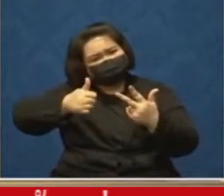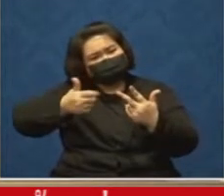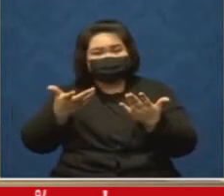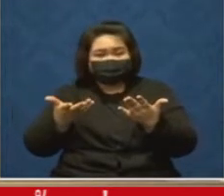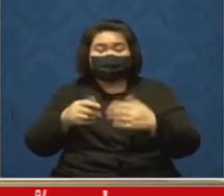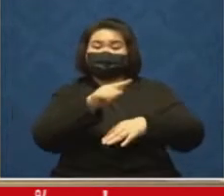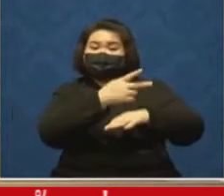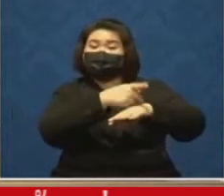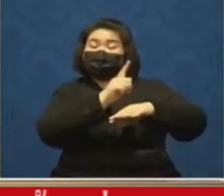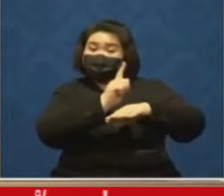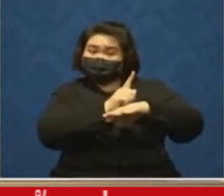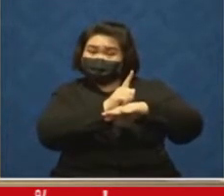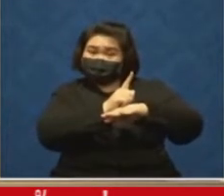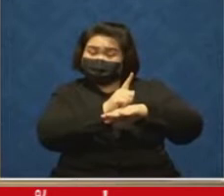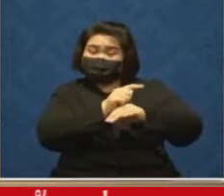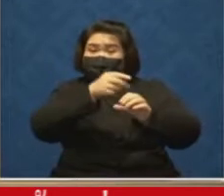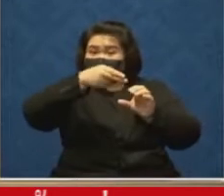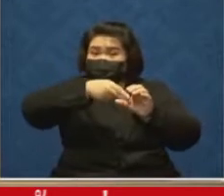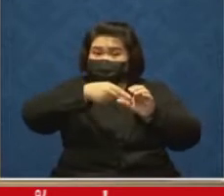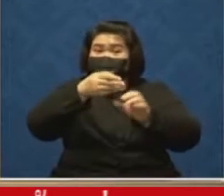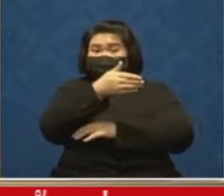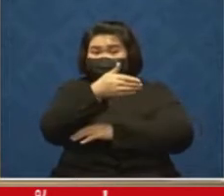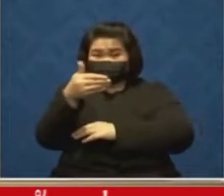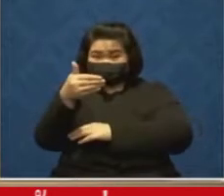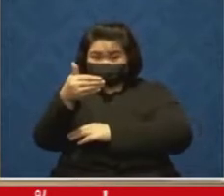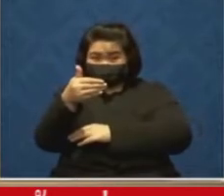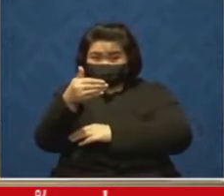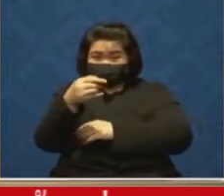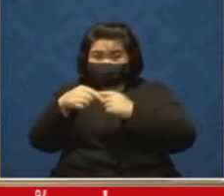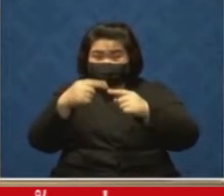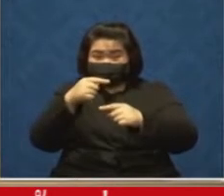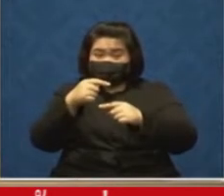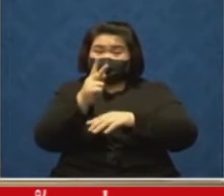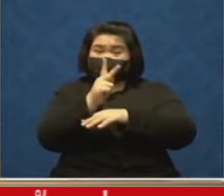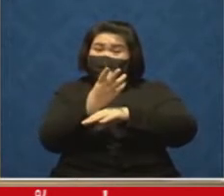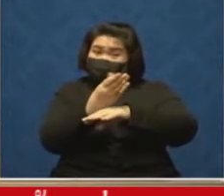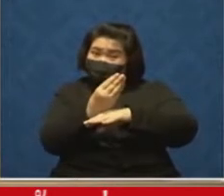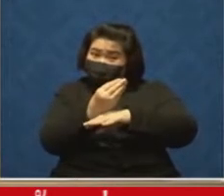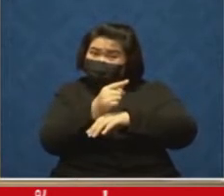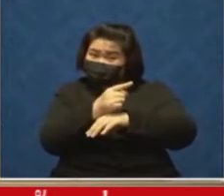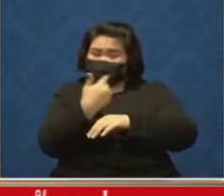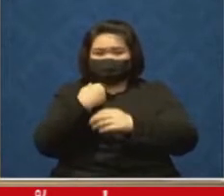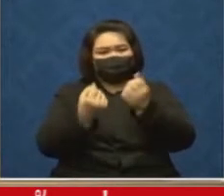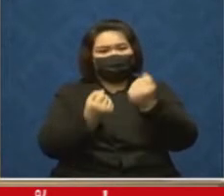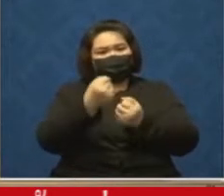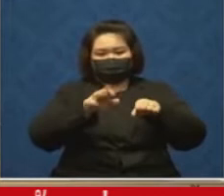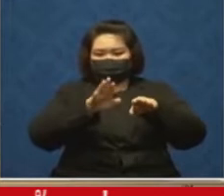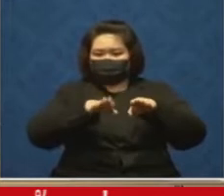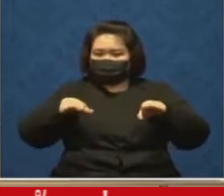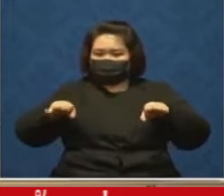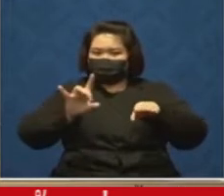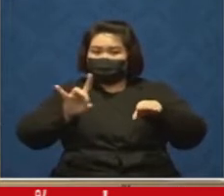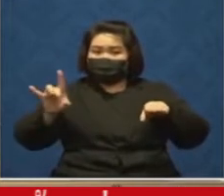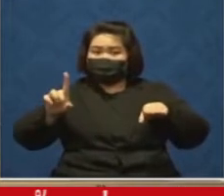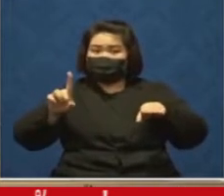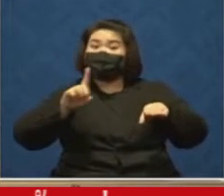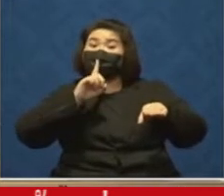แต่เวลาท่านไปกแพงเพชเมืเดอนกโการคมทานใช้ลดมีเป็นร้อยๆ ครันนะครับอย